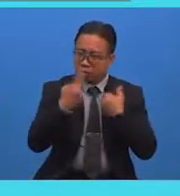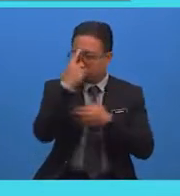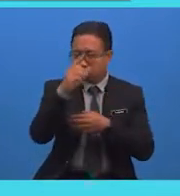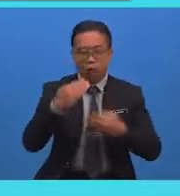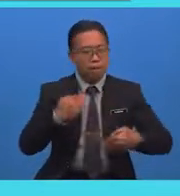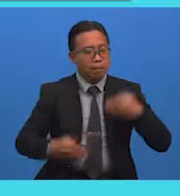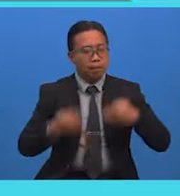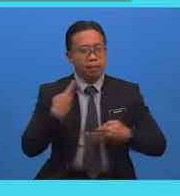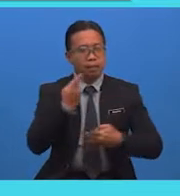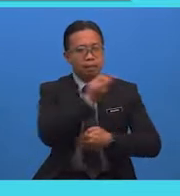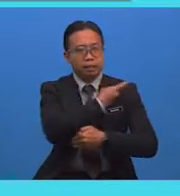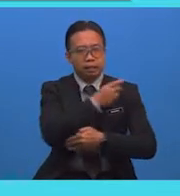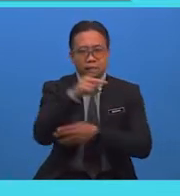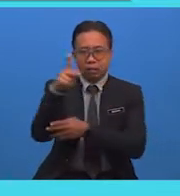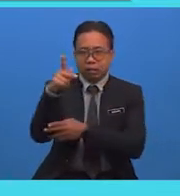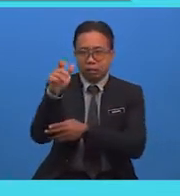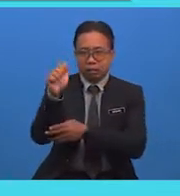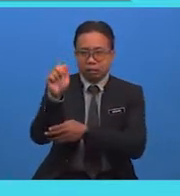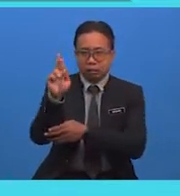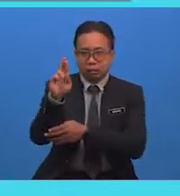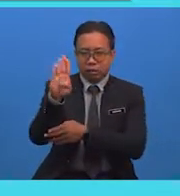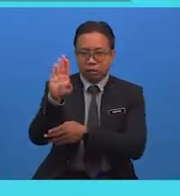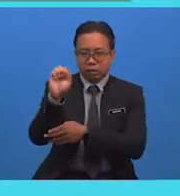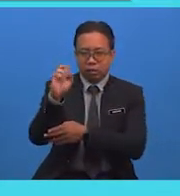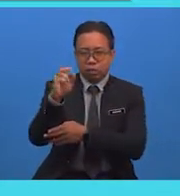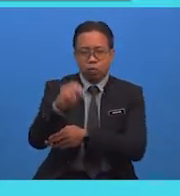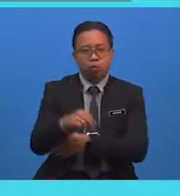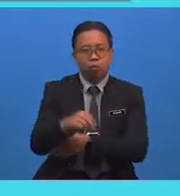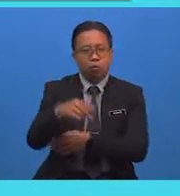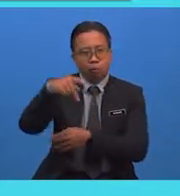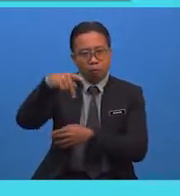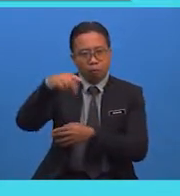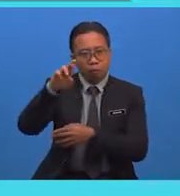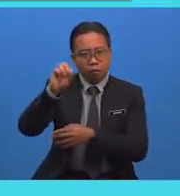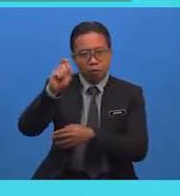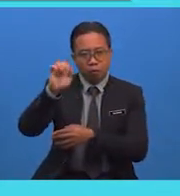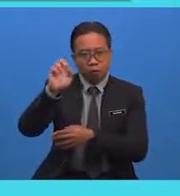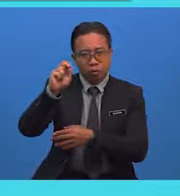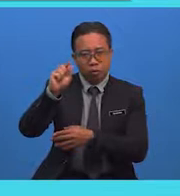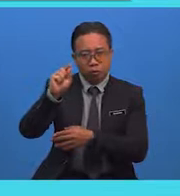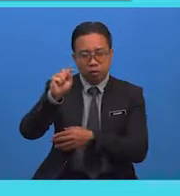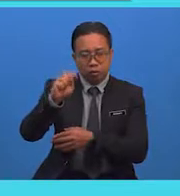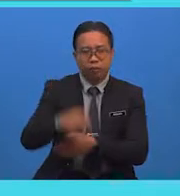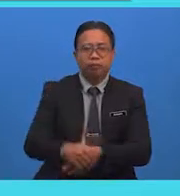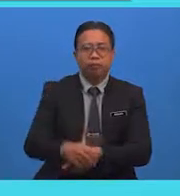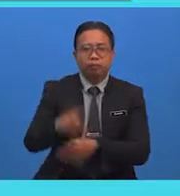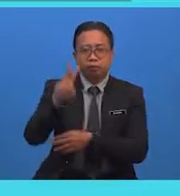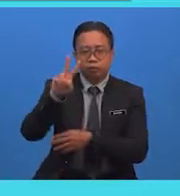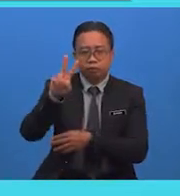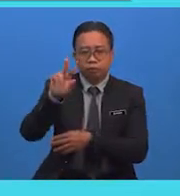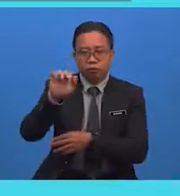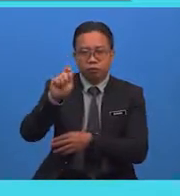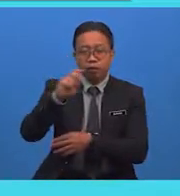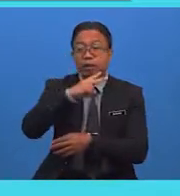badan seperti karbohidrat, protein dan vitamin. Barulah tenaga dapat